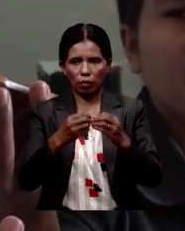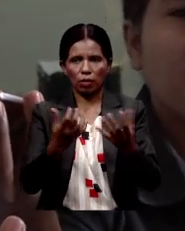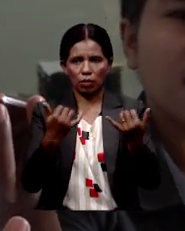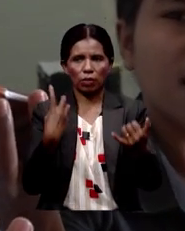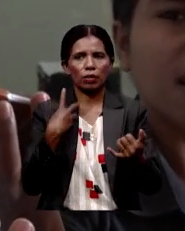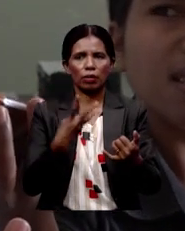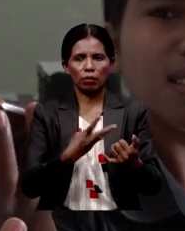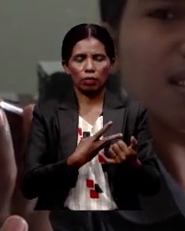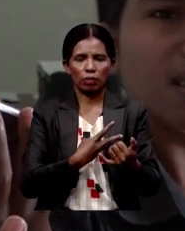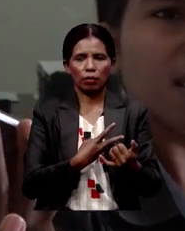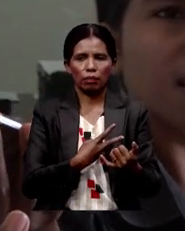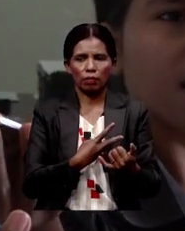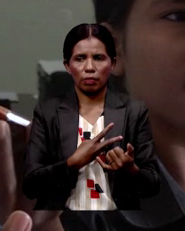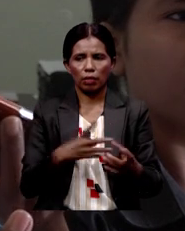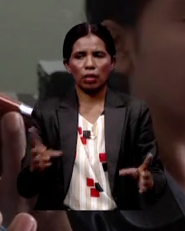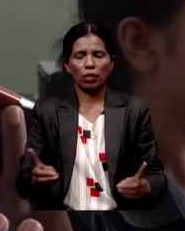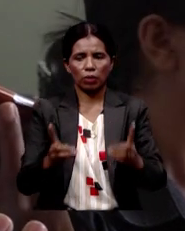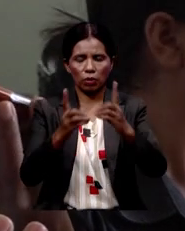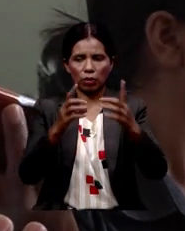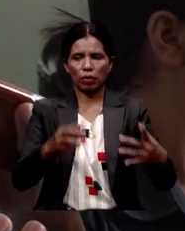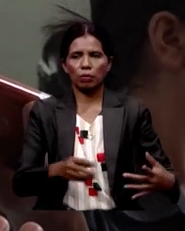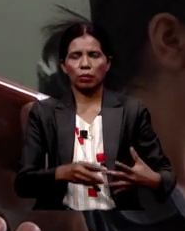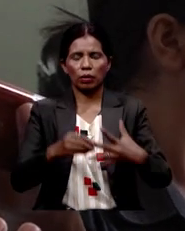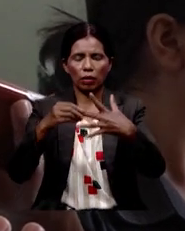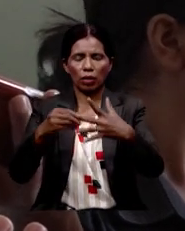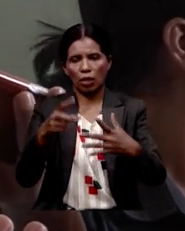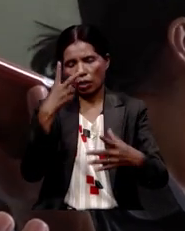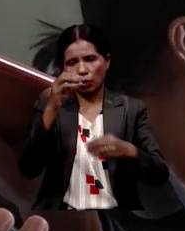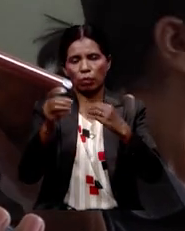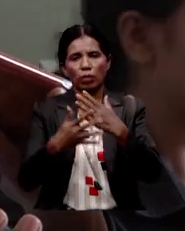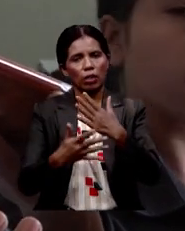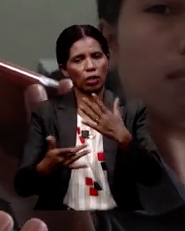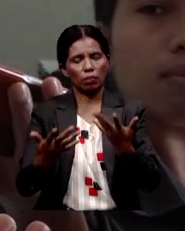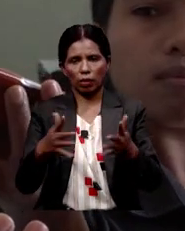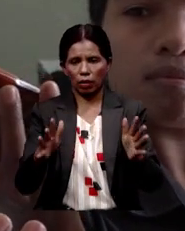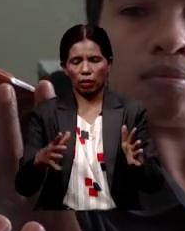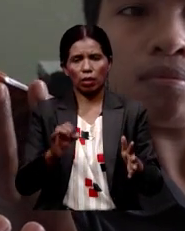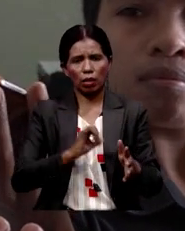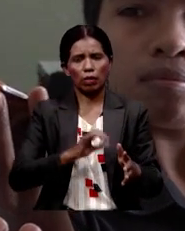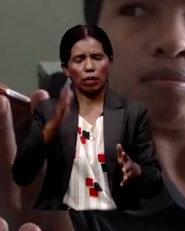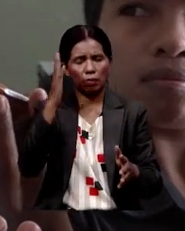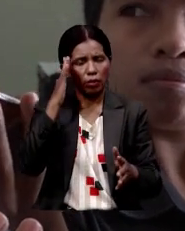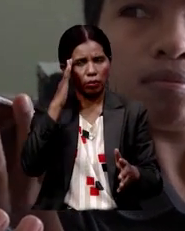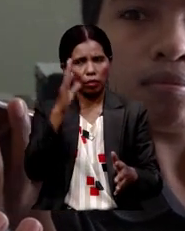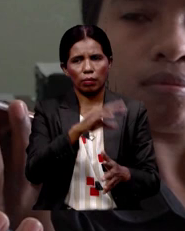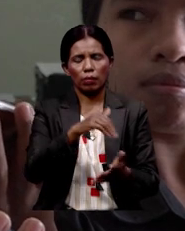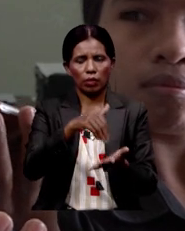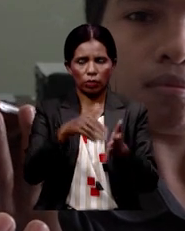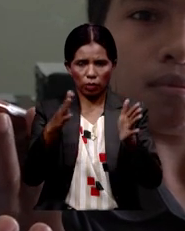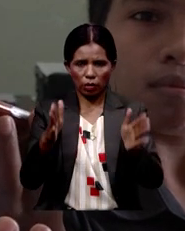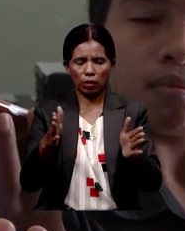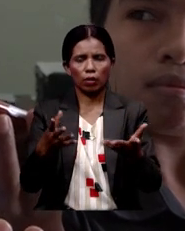ita enfrenta hela liliu iha stok rang nebe menus mus ano inda katak antik jalunus mus